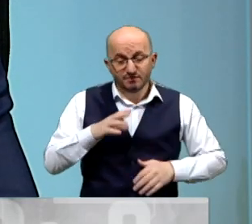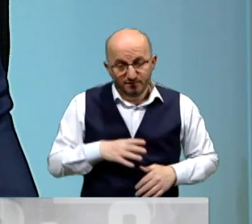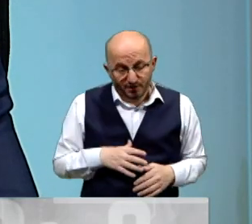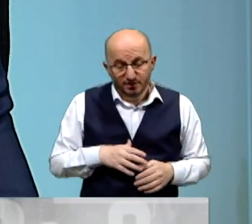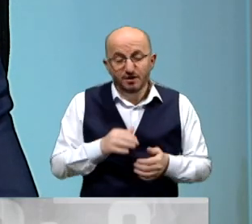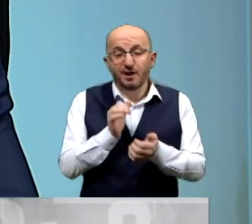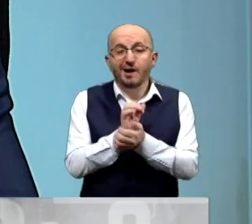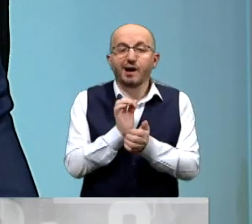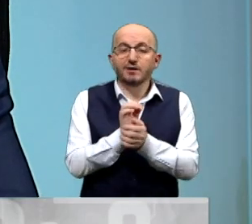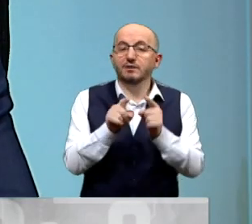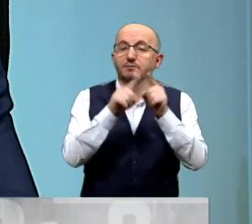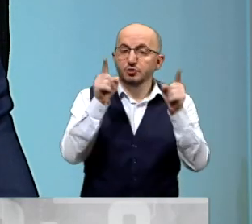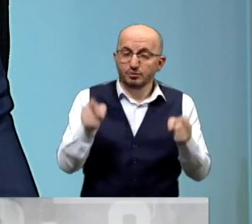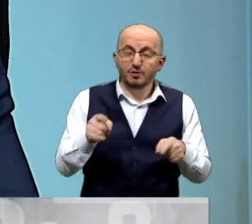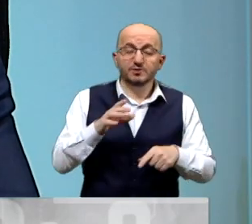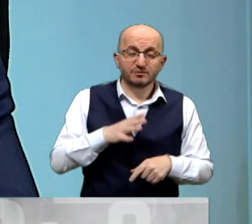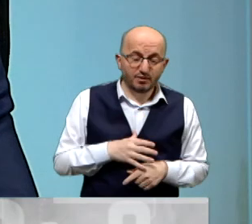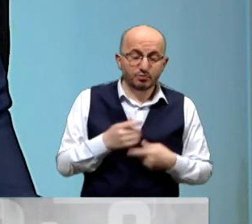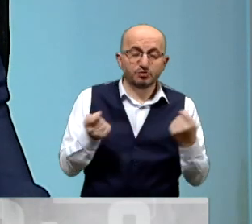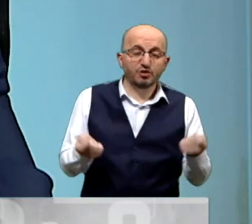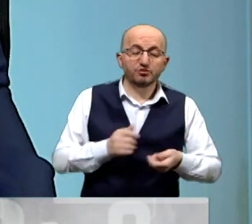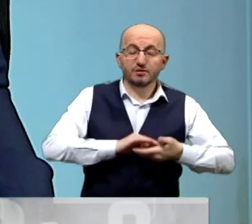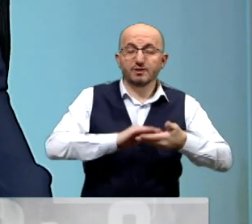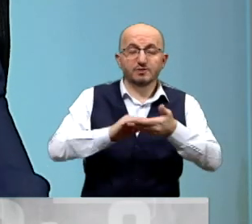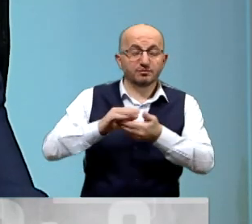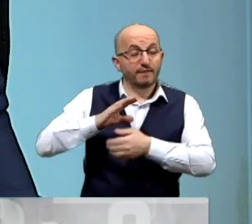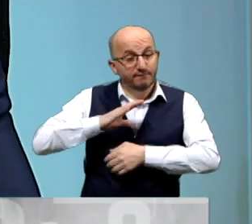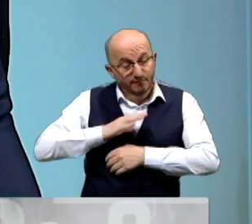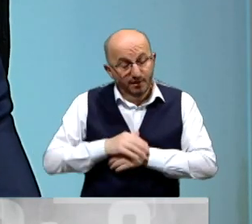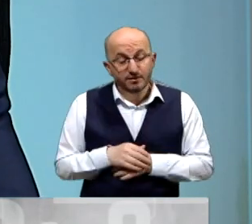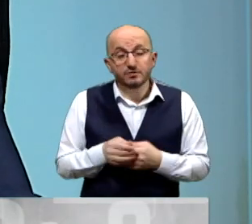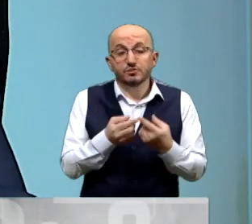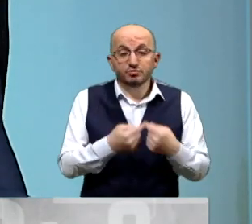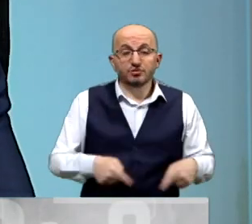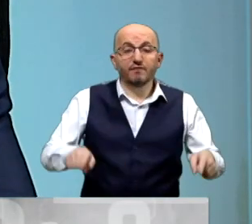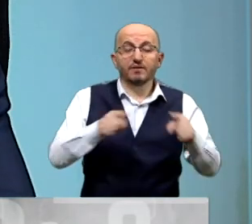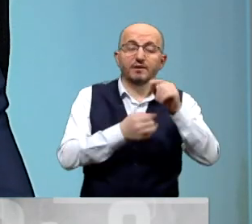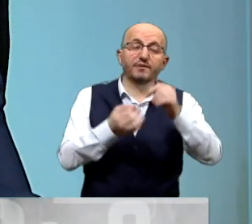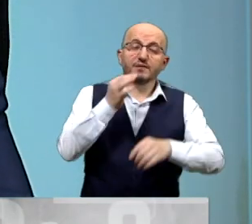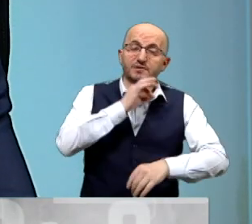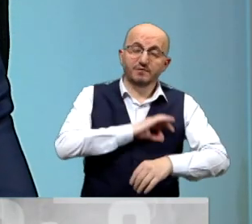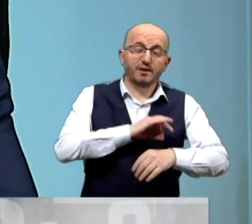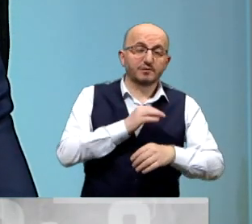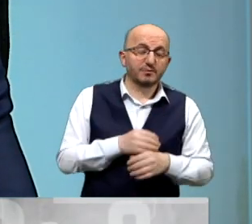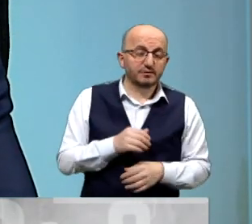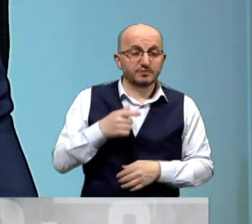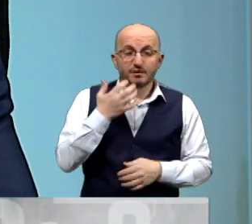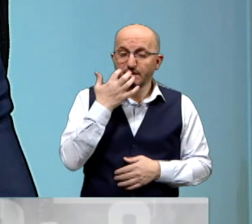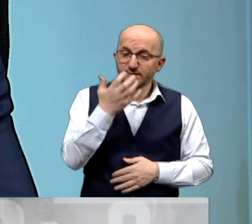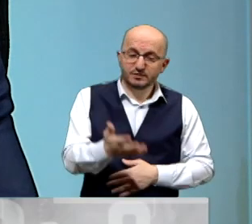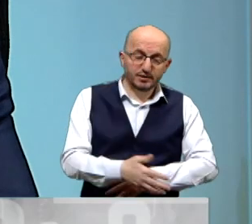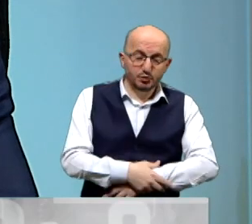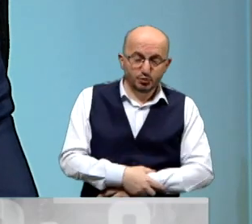aile bürolarımız var oralarda çalışan arkadaşlar var o çevreden de istifade etmesini özellikle tavsiye ederim